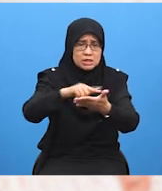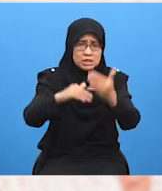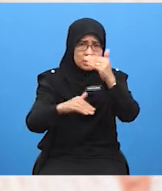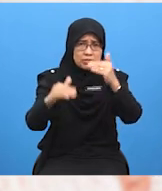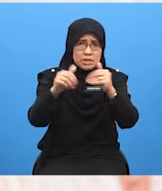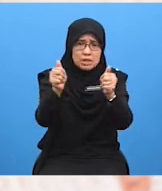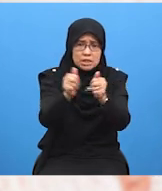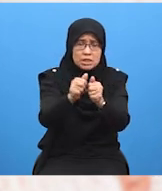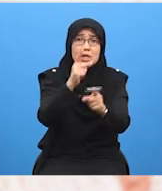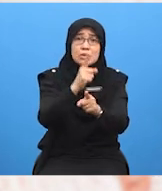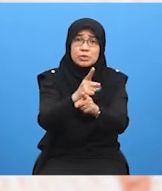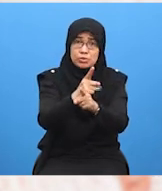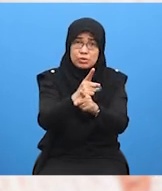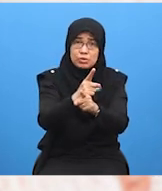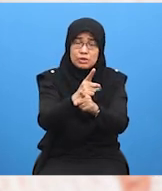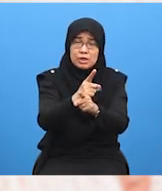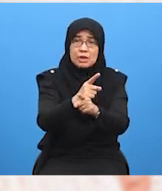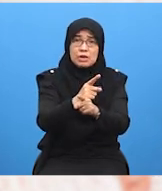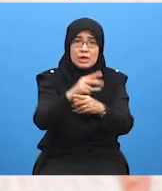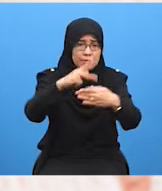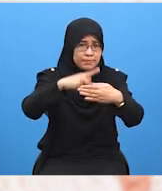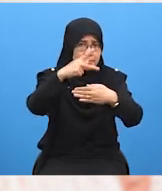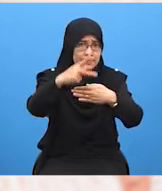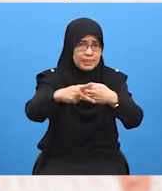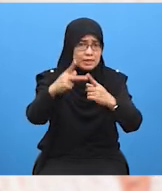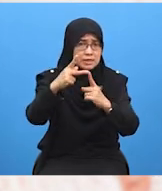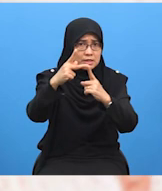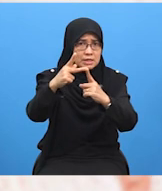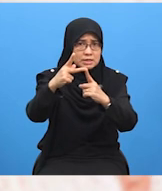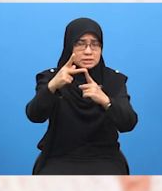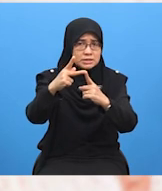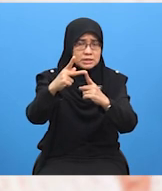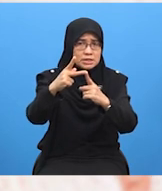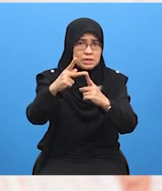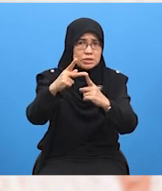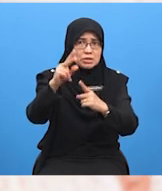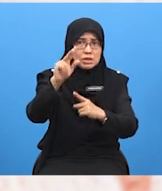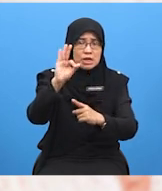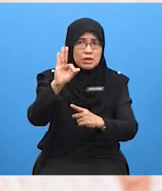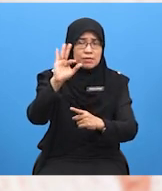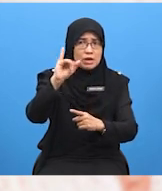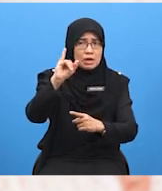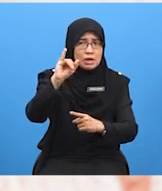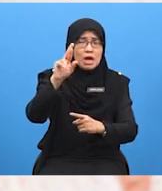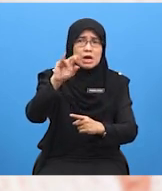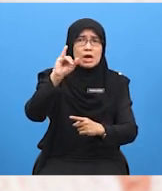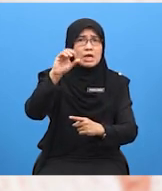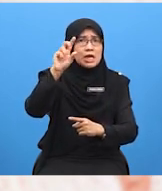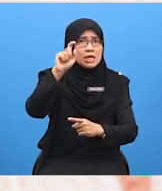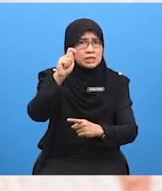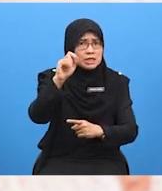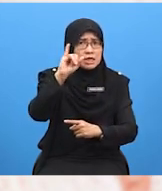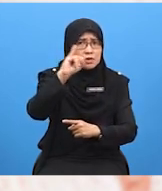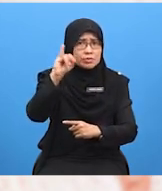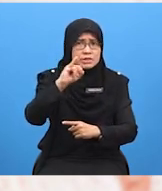Perisian khas seperti Tinkercad, Freezing, Simul IDE dan perisian yang